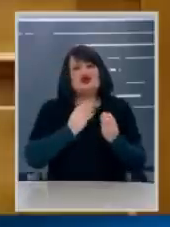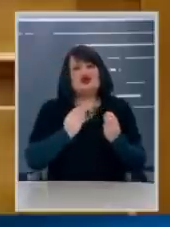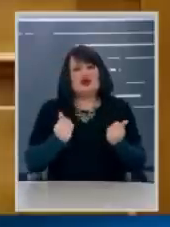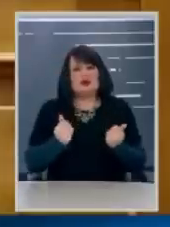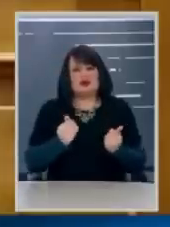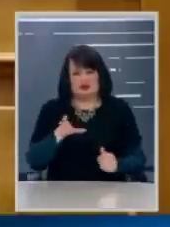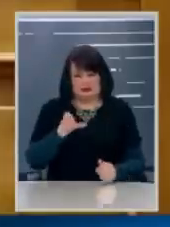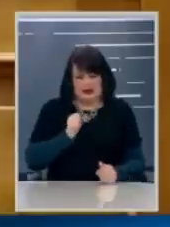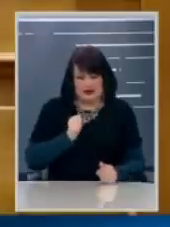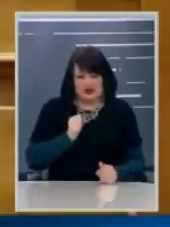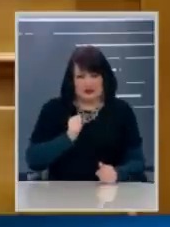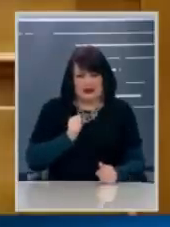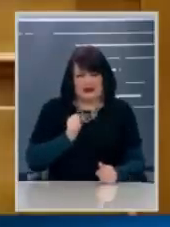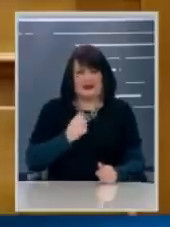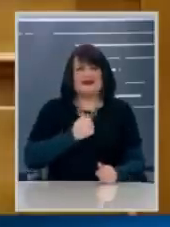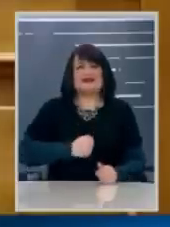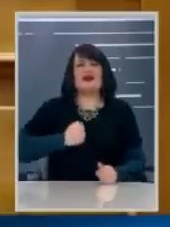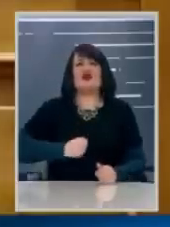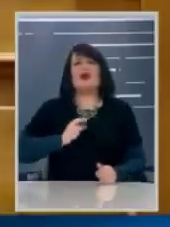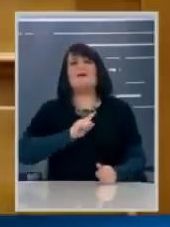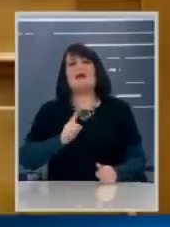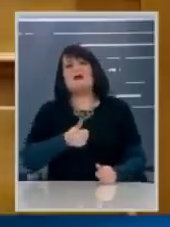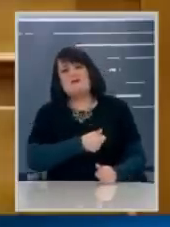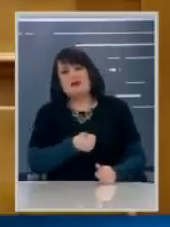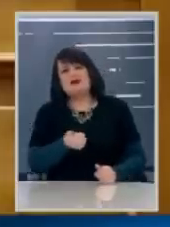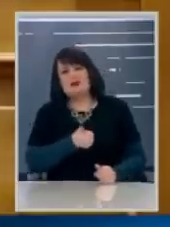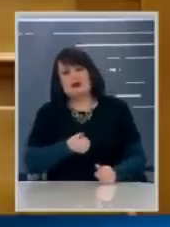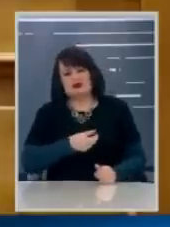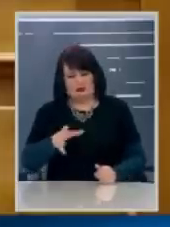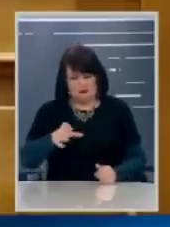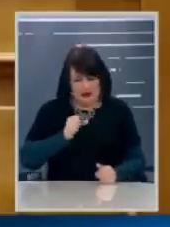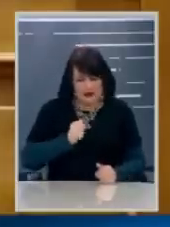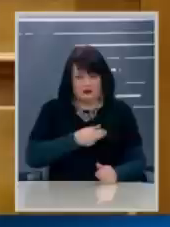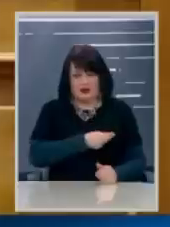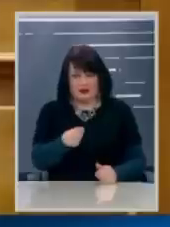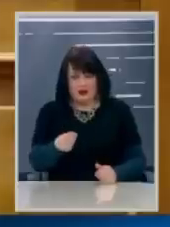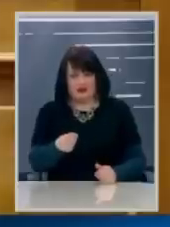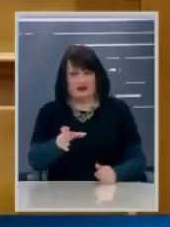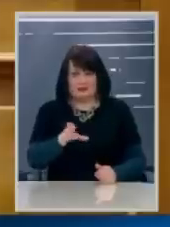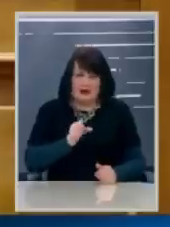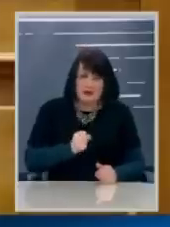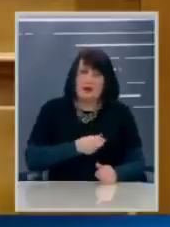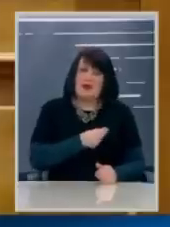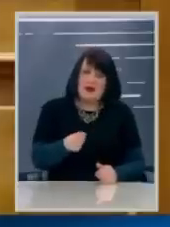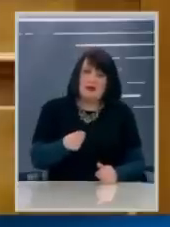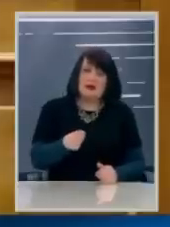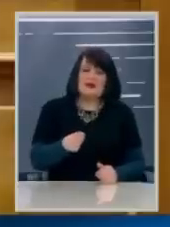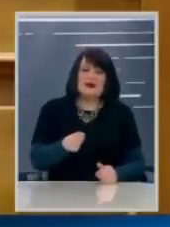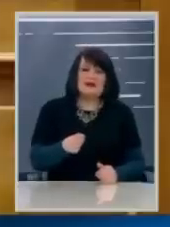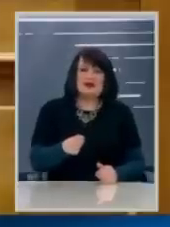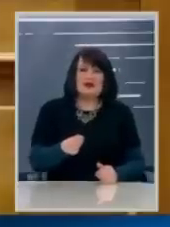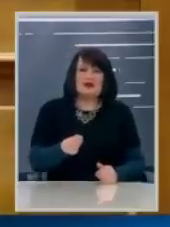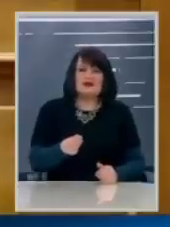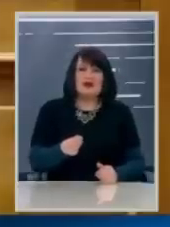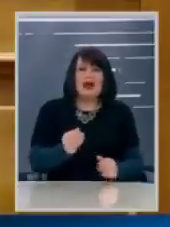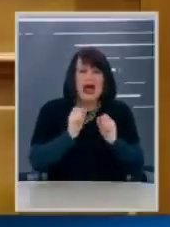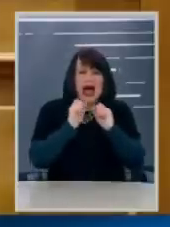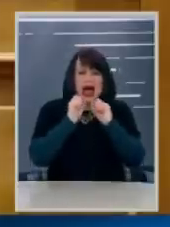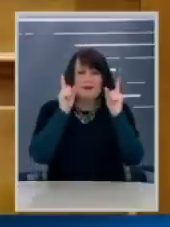λεφτά, αλλά μη στενοχωριέστε, θα τα γυρίσουμε τα λεφτά. Δεν το έχω ξανακούσει αυτό. Είναι παγκόσμιο